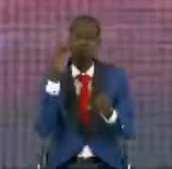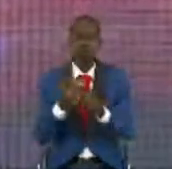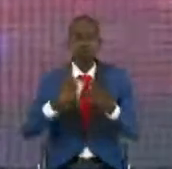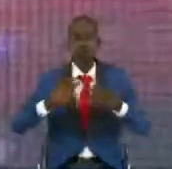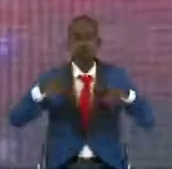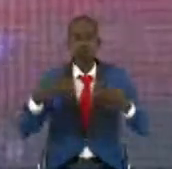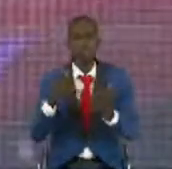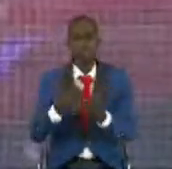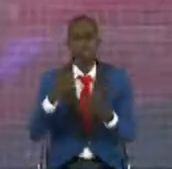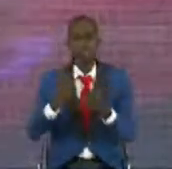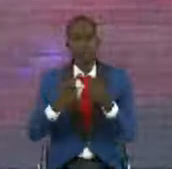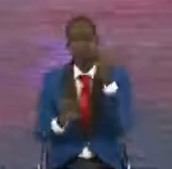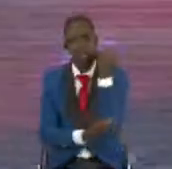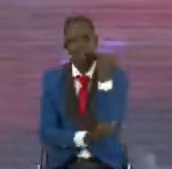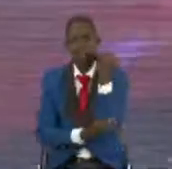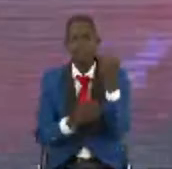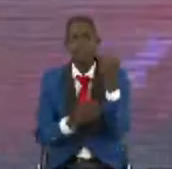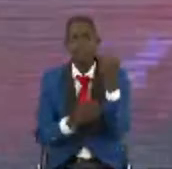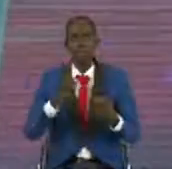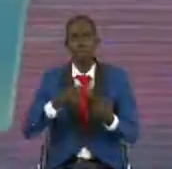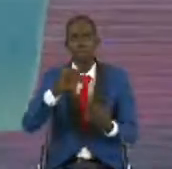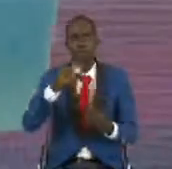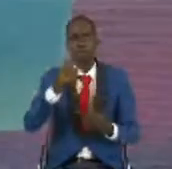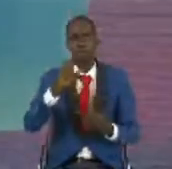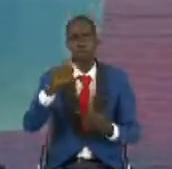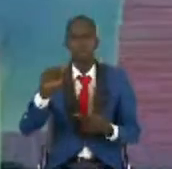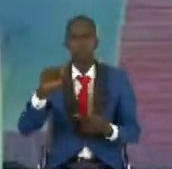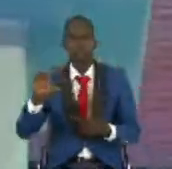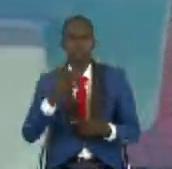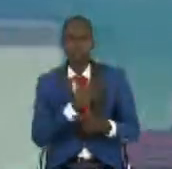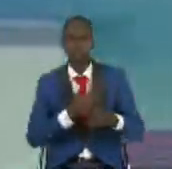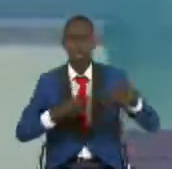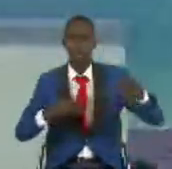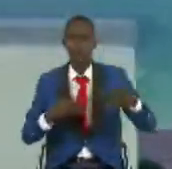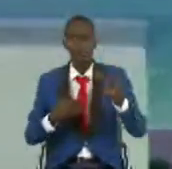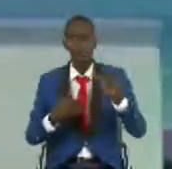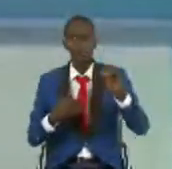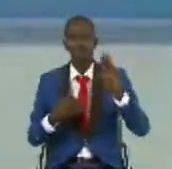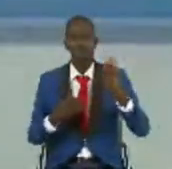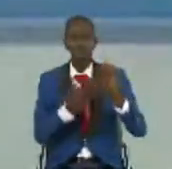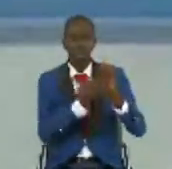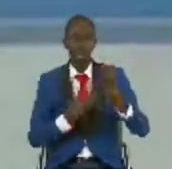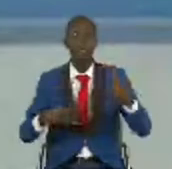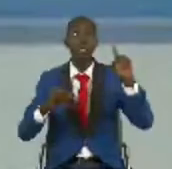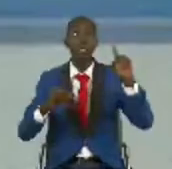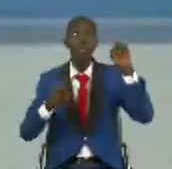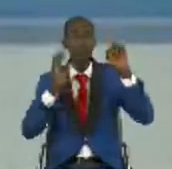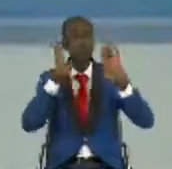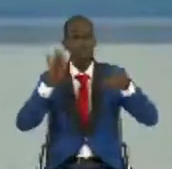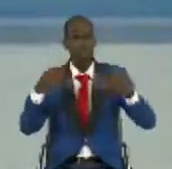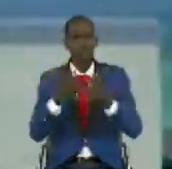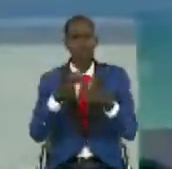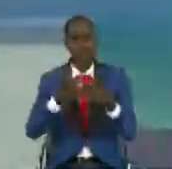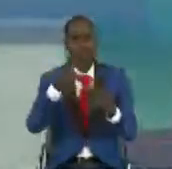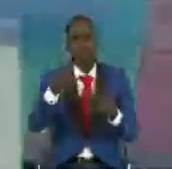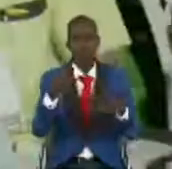à Jacob. Je vous le donnerai en possession, moi l'Éternel. »